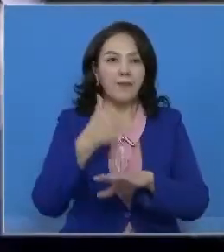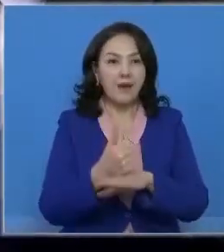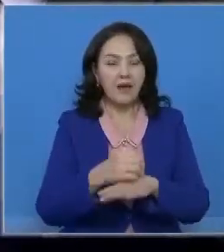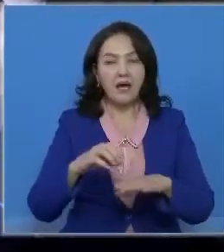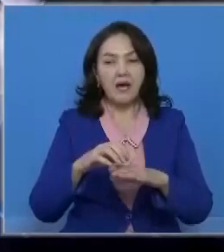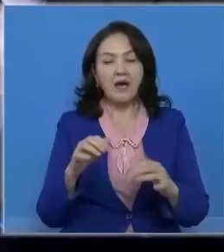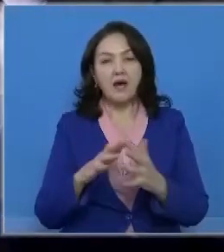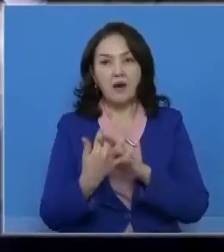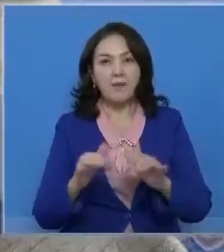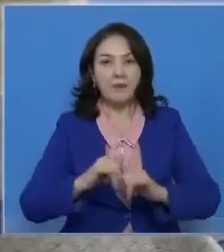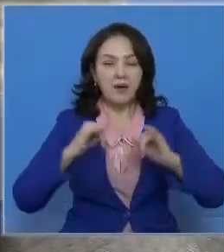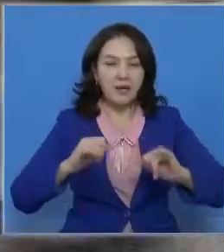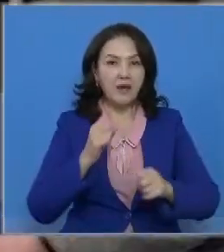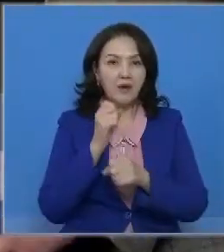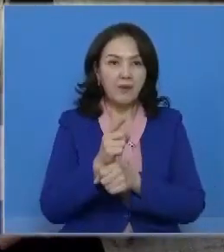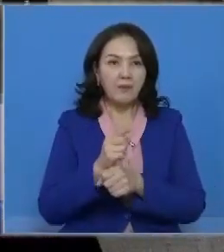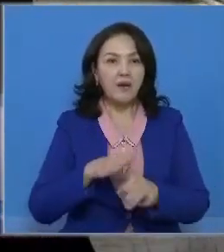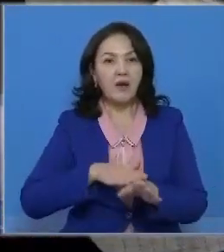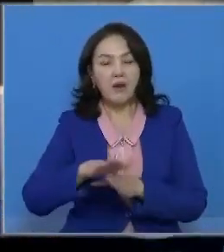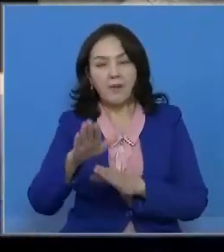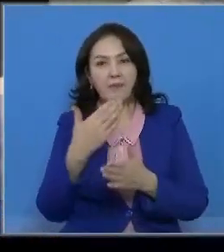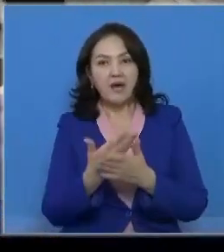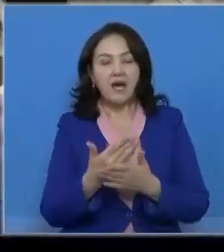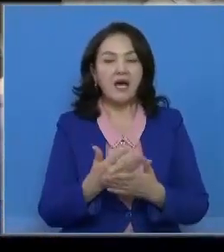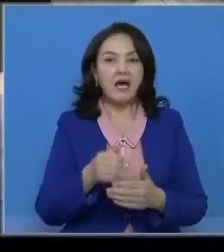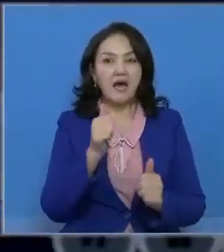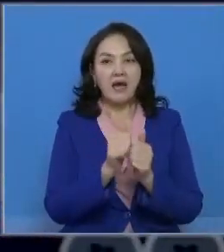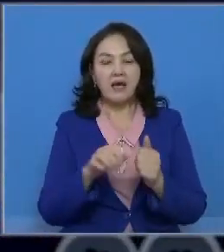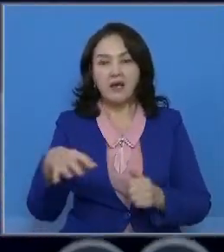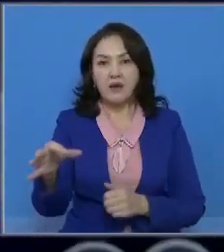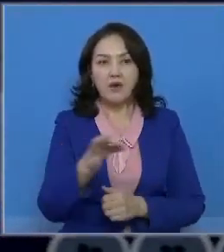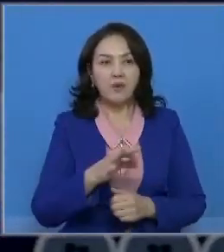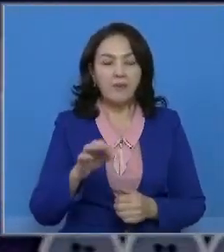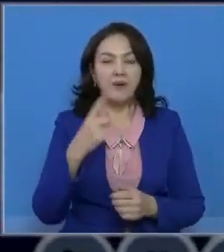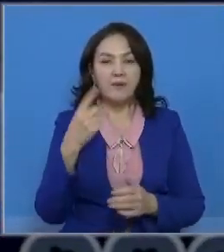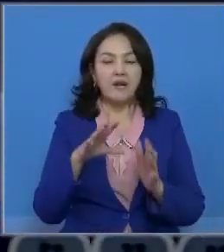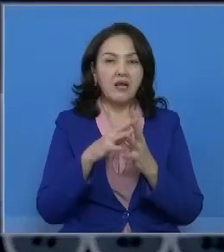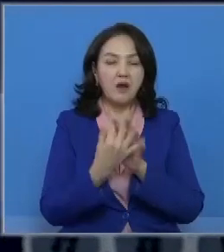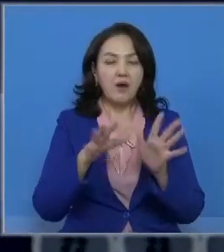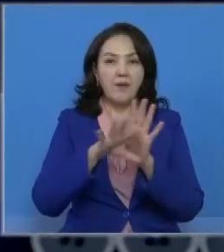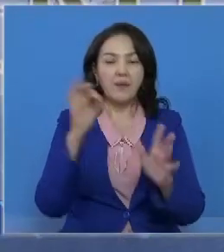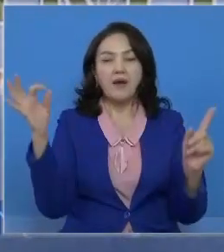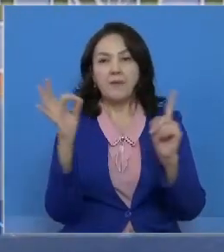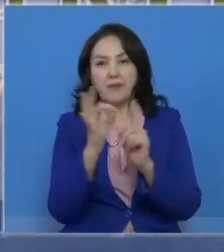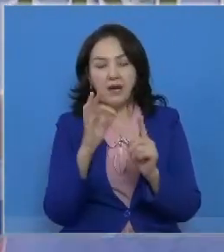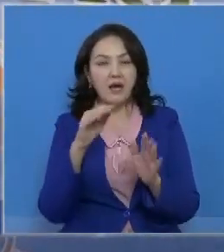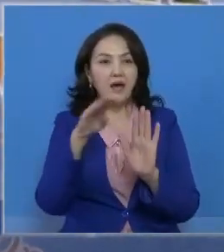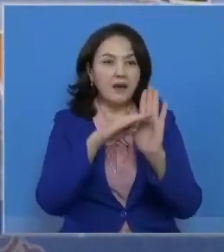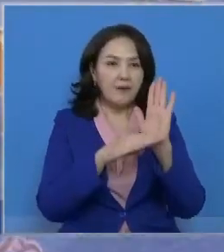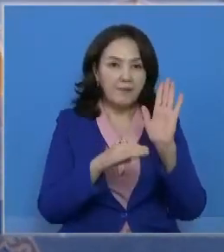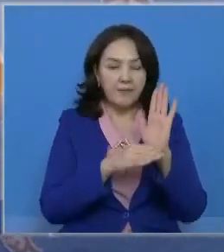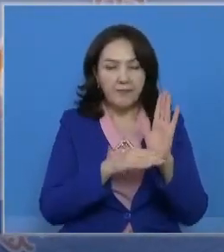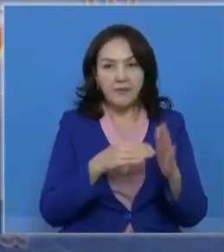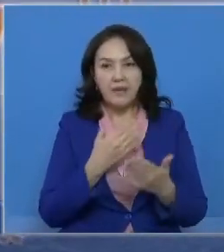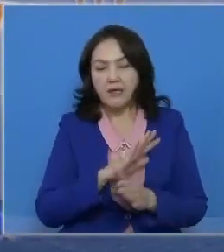ауылдарды дамытуу тууралуу тапсырмасы негизинде колго алынган. Аймактын ар ауданынан бир аул тандалат. Максат мемлекеттик бағдарламалар аясында